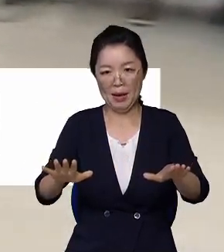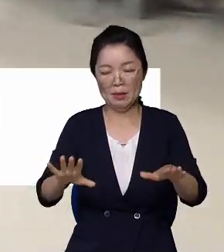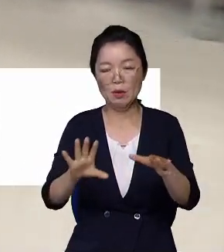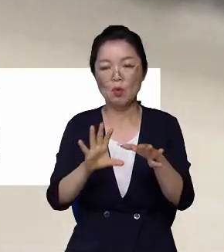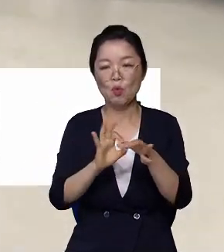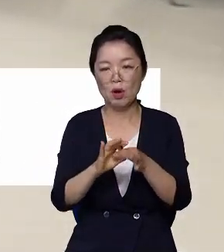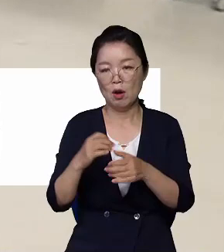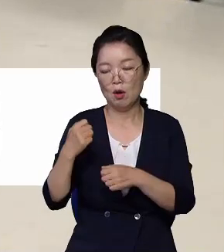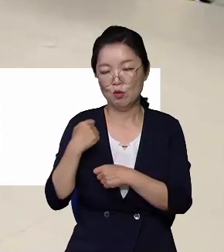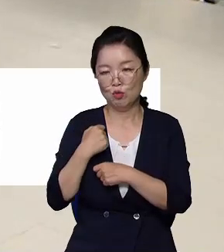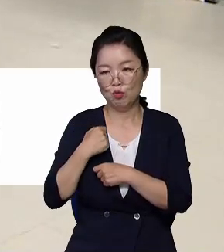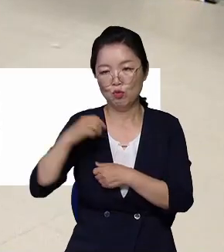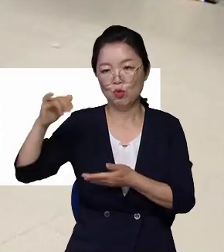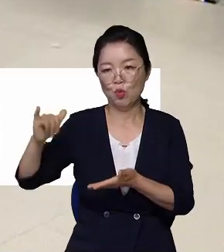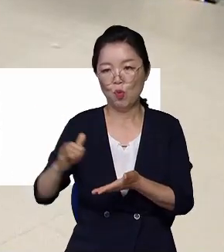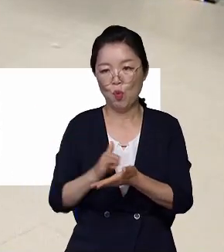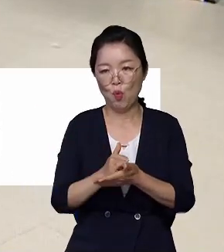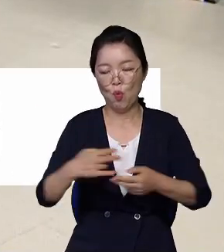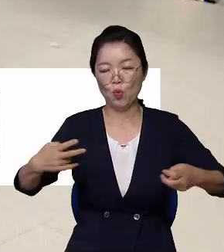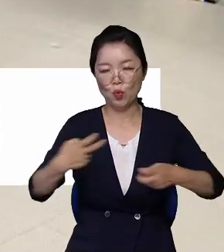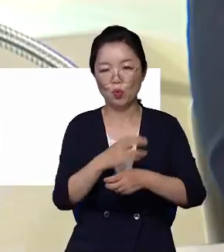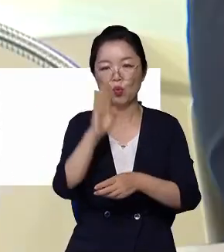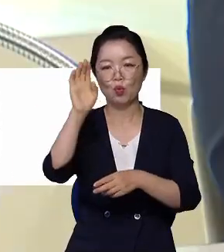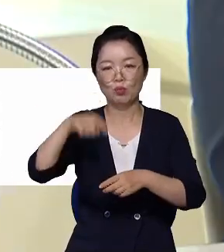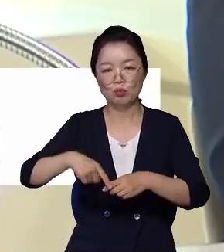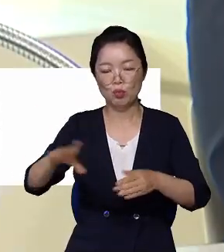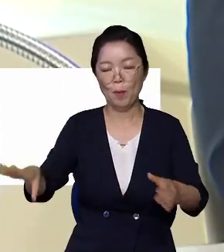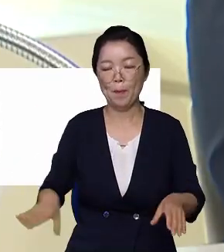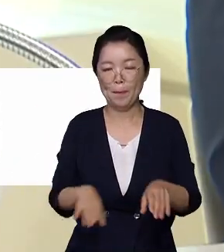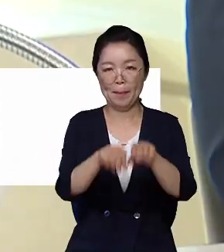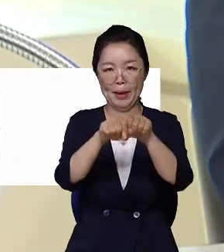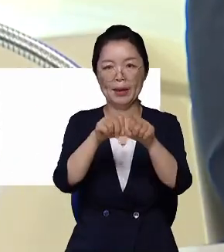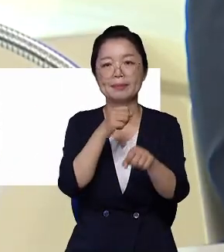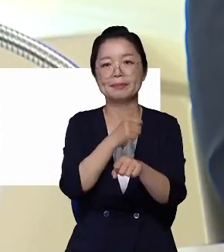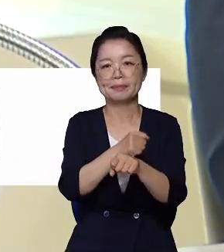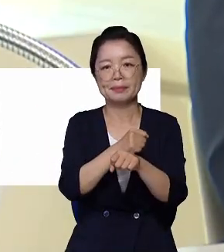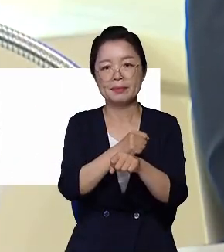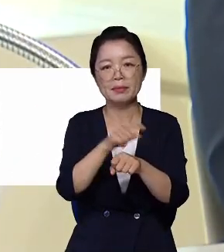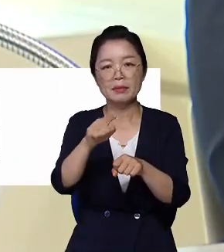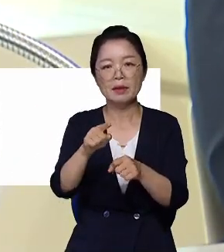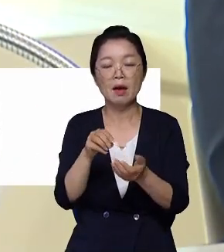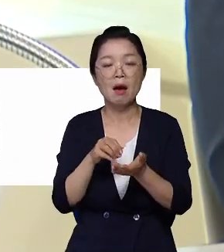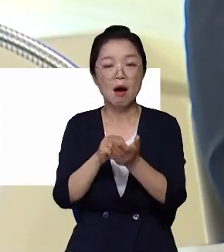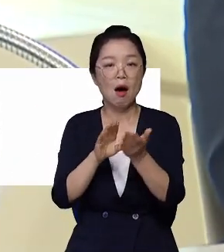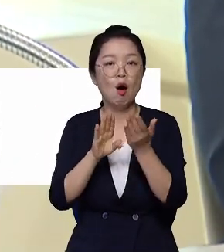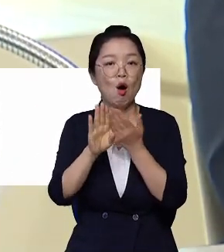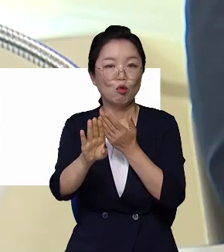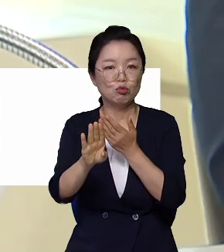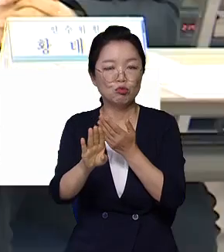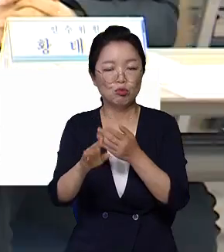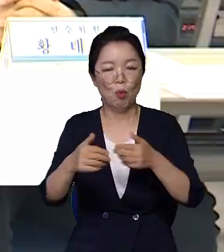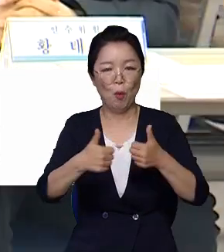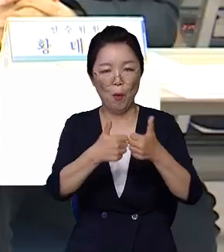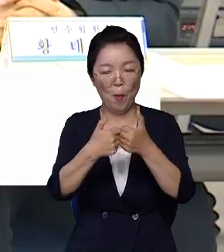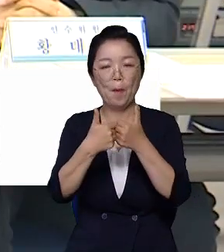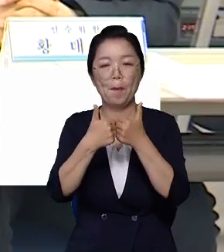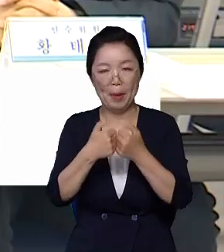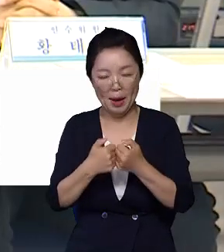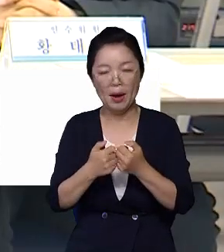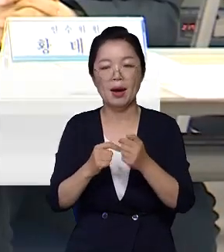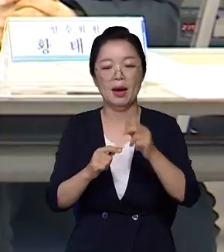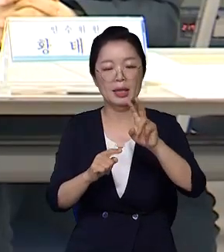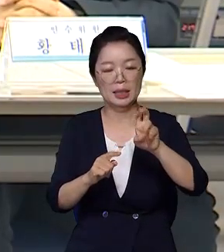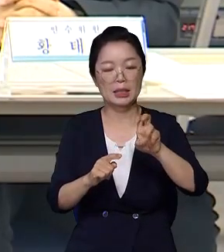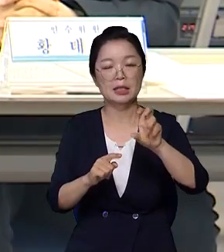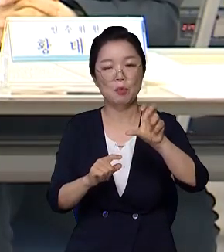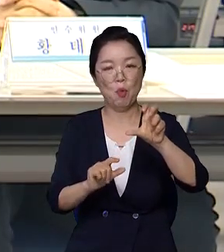함께 군공항교통국으로 통합했습니다. 광주광역시는 오늘 입법예고 이후 시의회와 협의를 거쳐 오는 25일